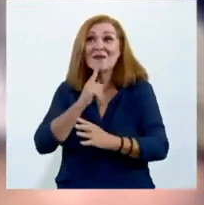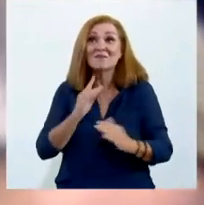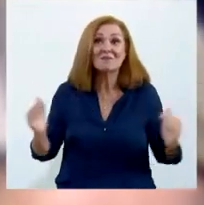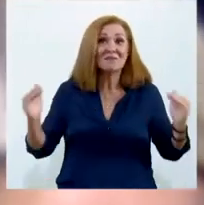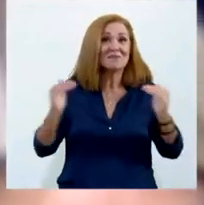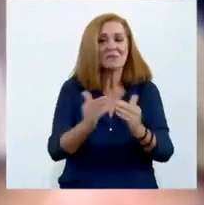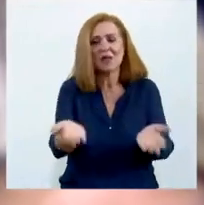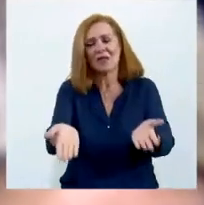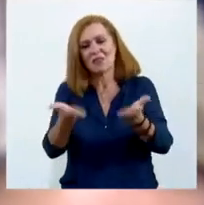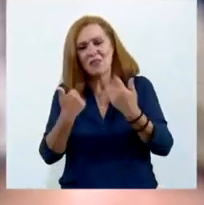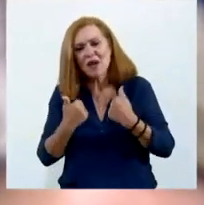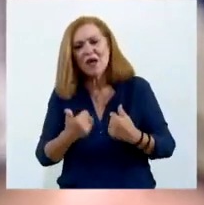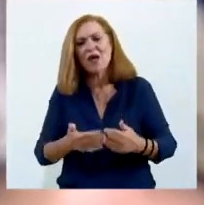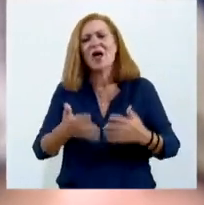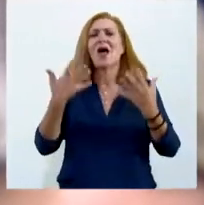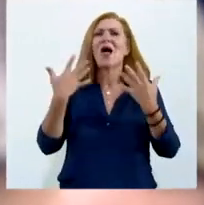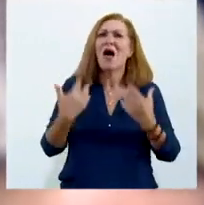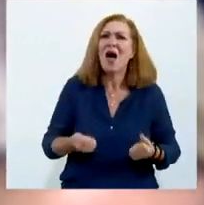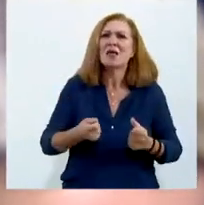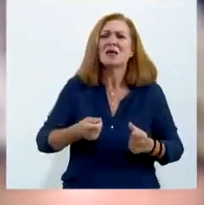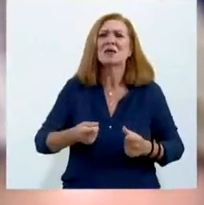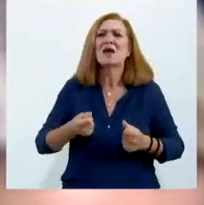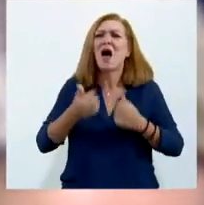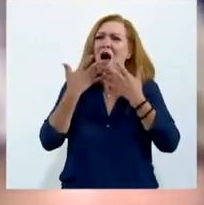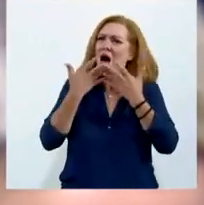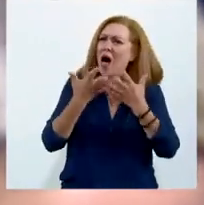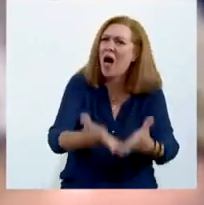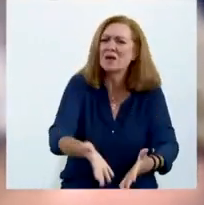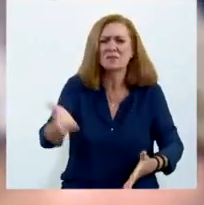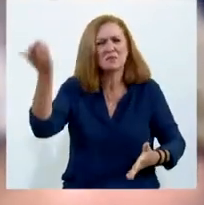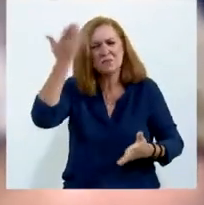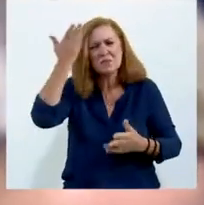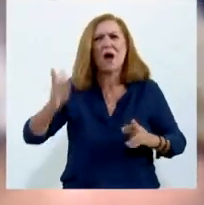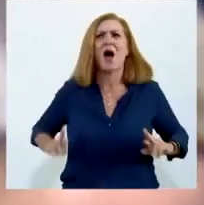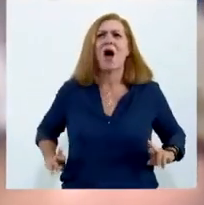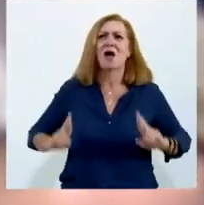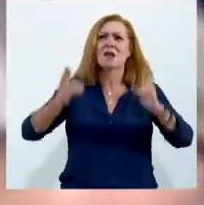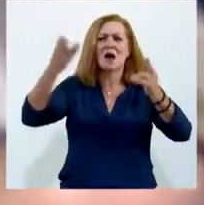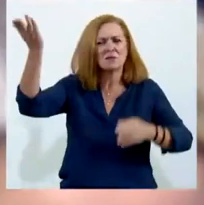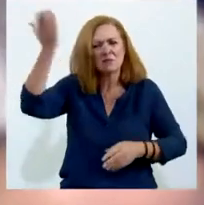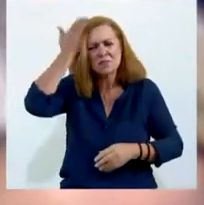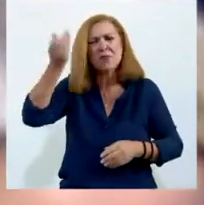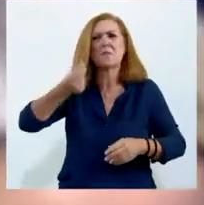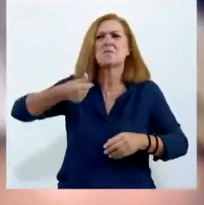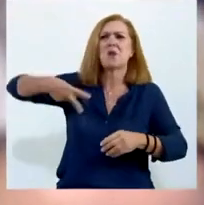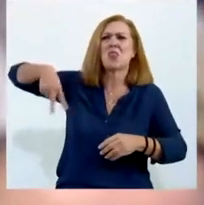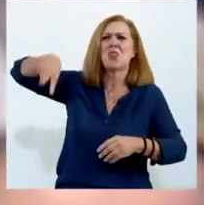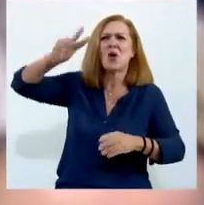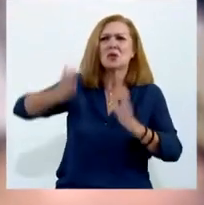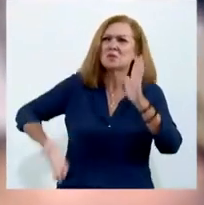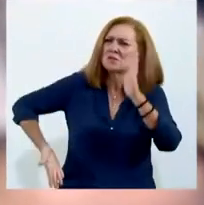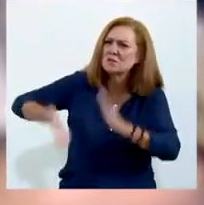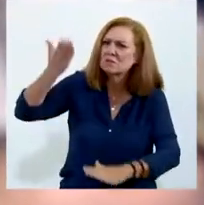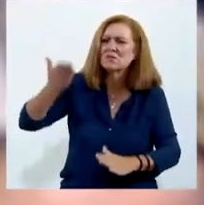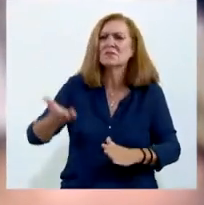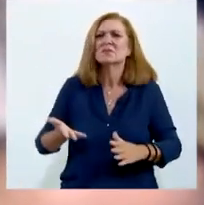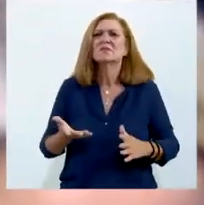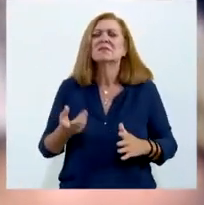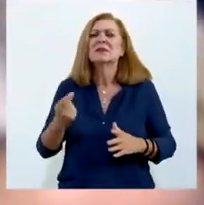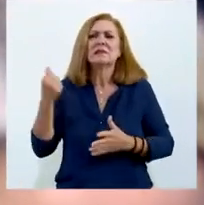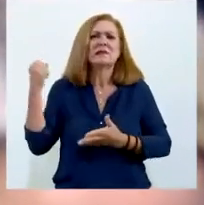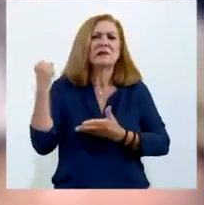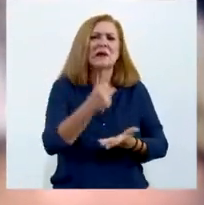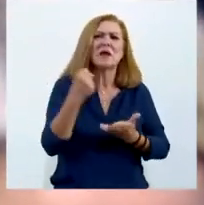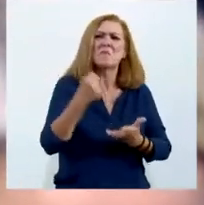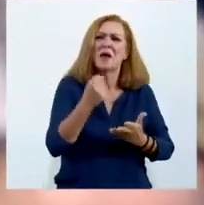δυναμική. Αντιμετωπίζουν πολύ ψηλά κόστη, ενεργειακό κόστος, υψηλός πληθωρισμός, πολύ σφιχτές συνθήκες